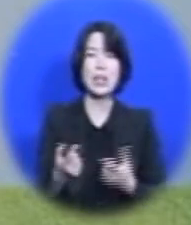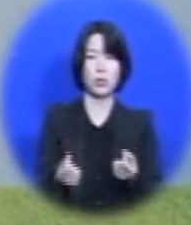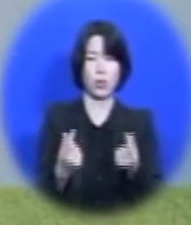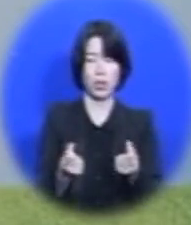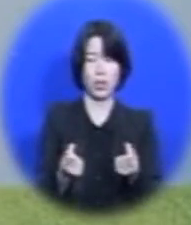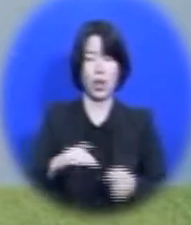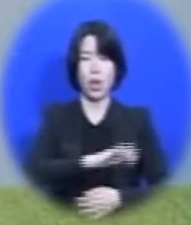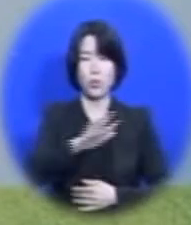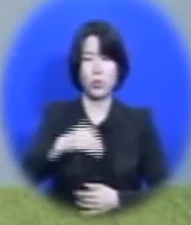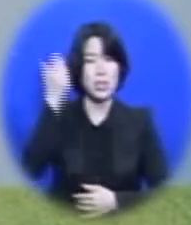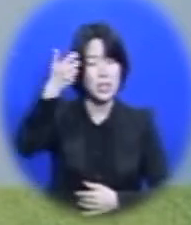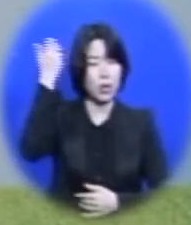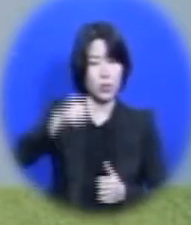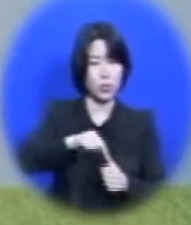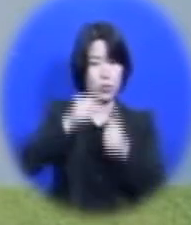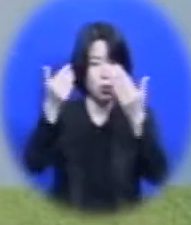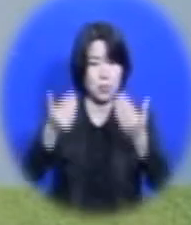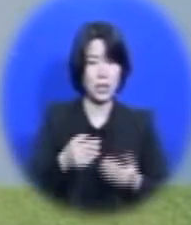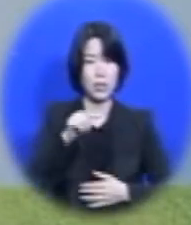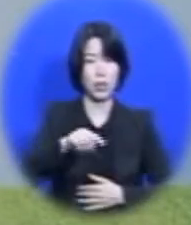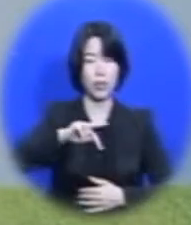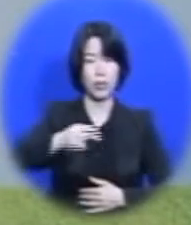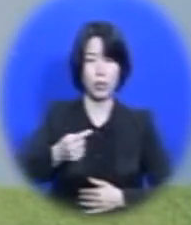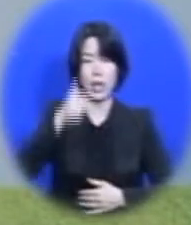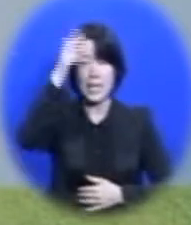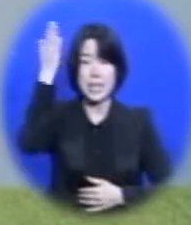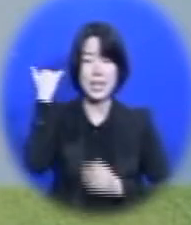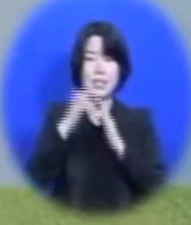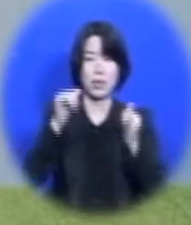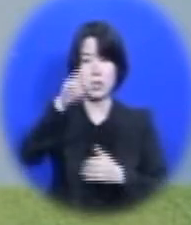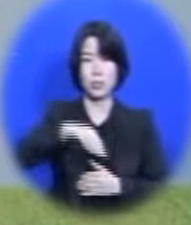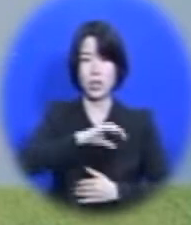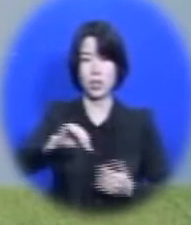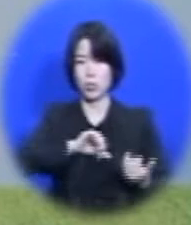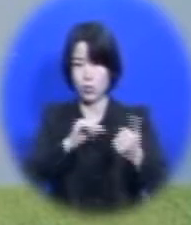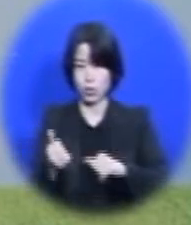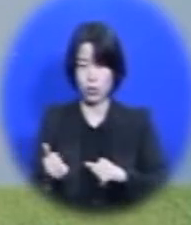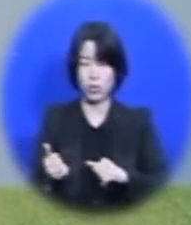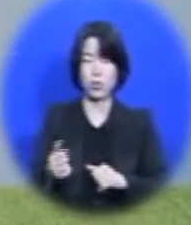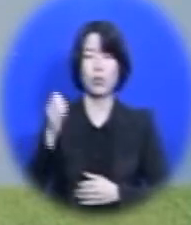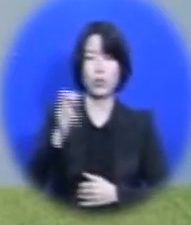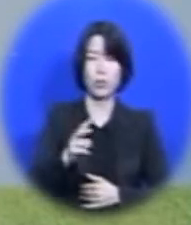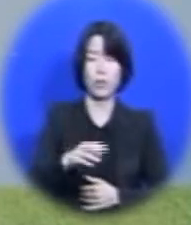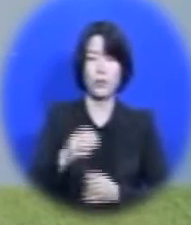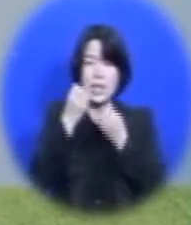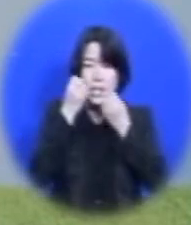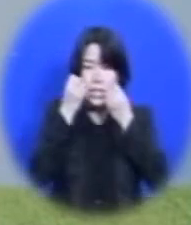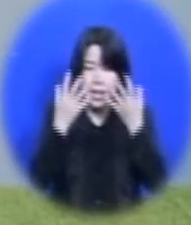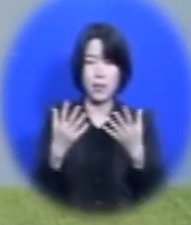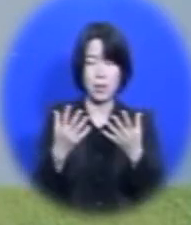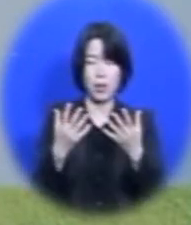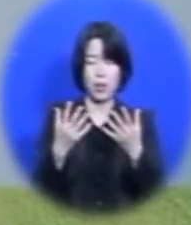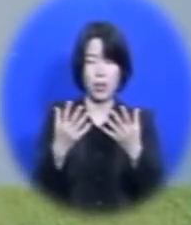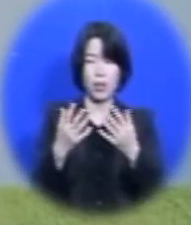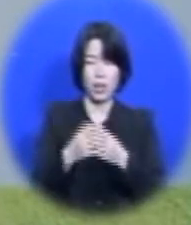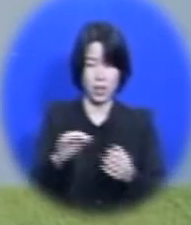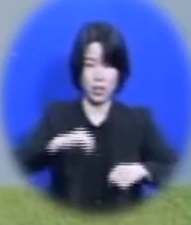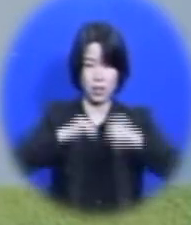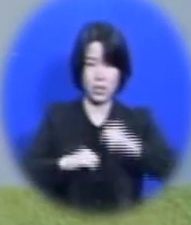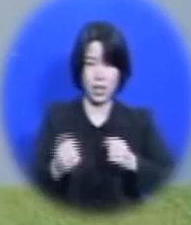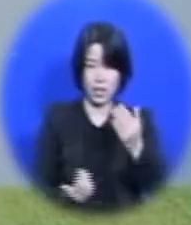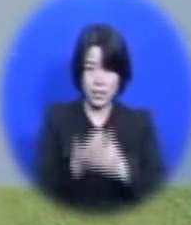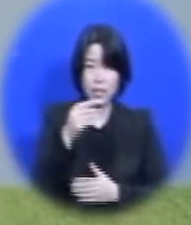우리의 영혼이 구원받는 것도 내 옛사람이 십자가에 죽어지고 그리고 새 생명의 역사가 일어나고